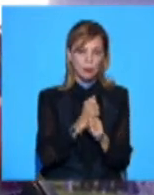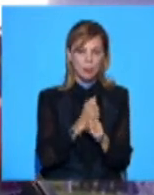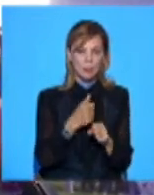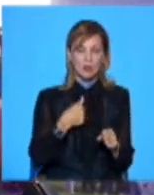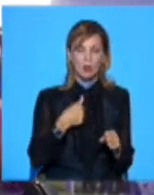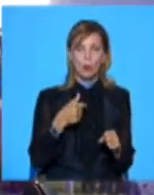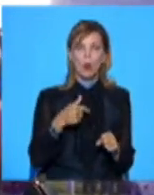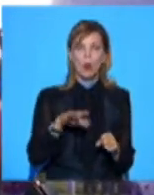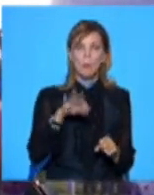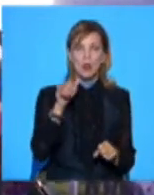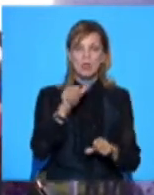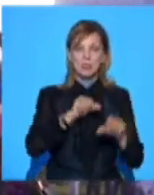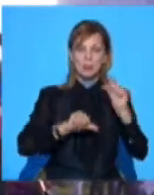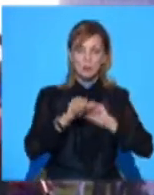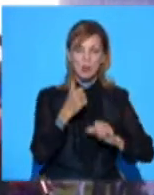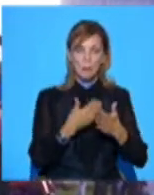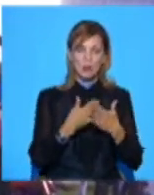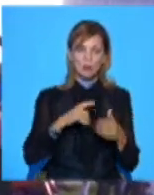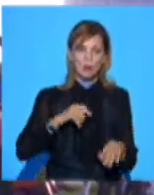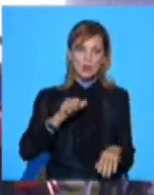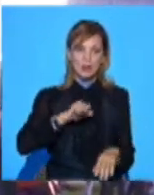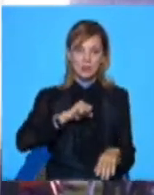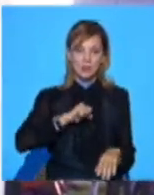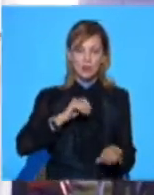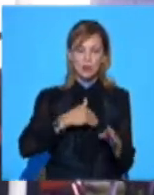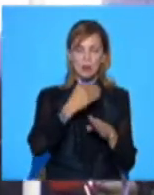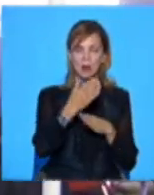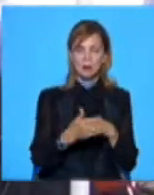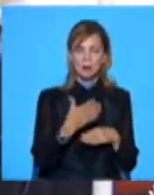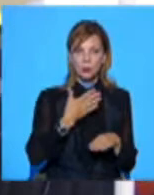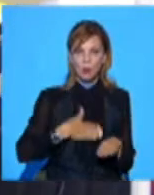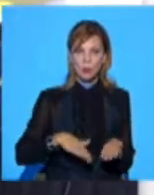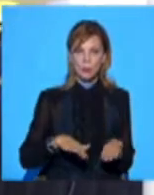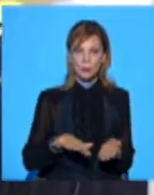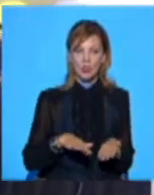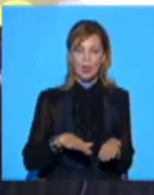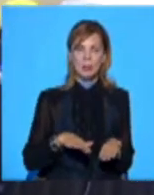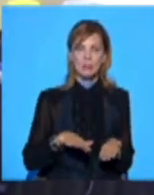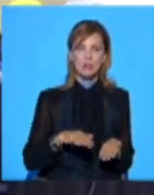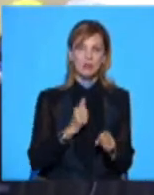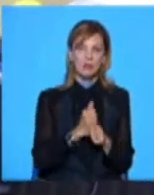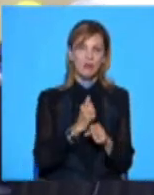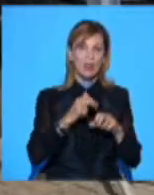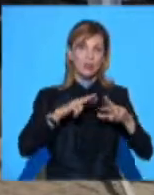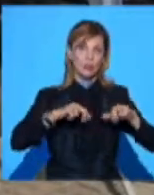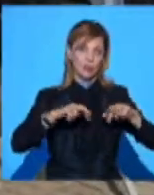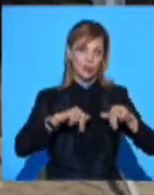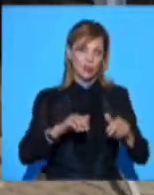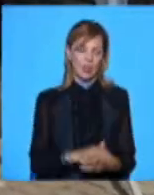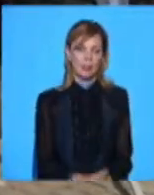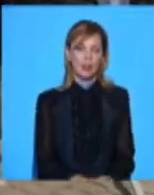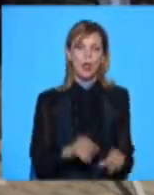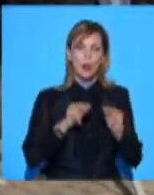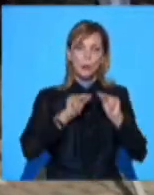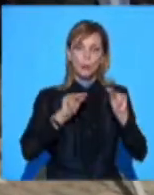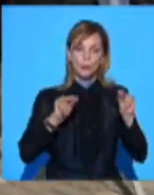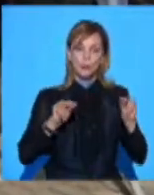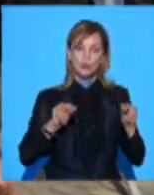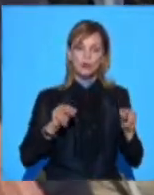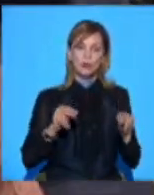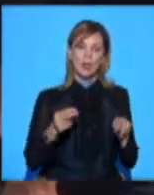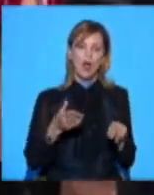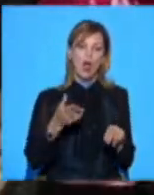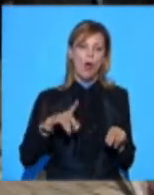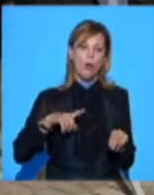părut interesantă și mai târziu aș vrea să urmez o carieră în cercetare. Profesorii s-au aflat și